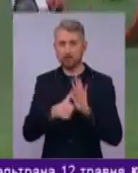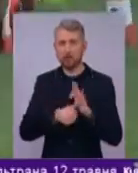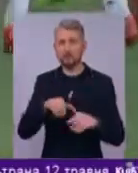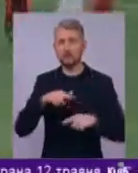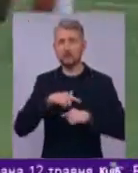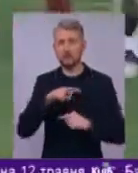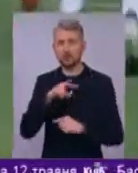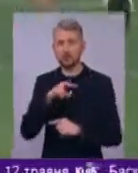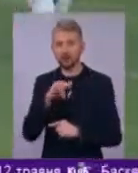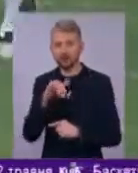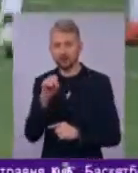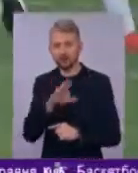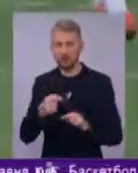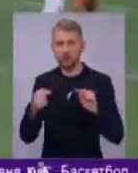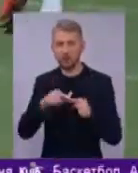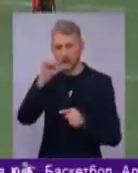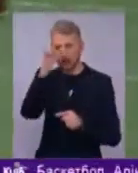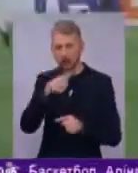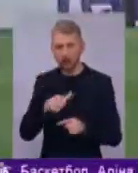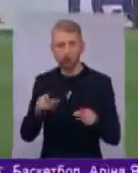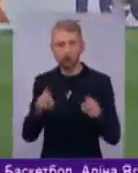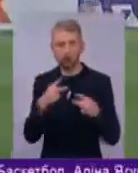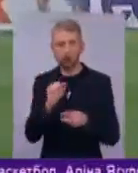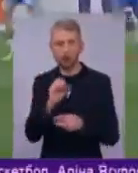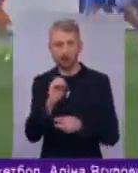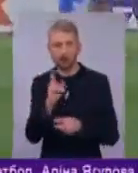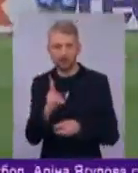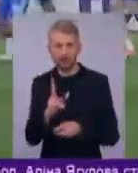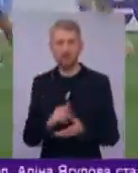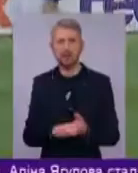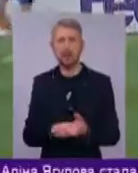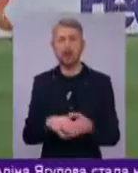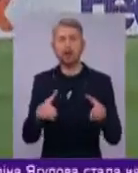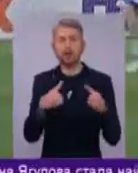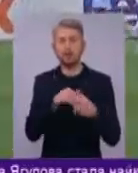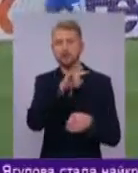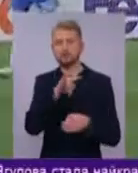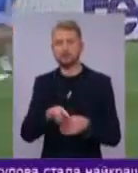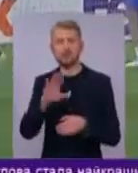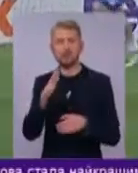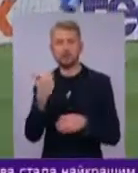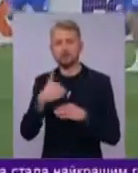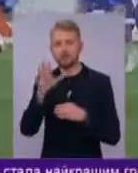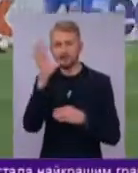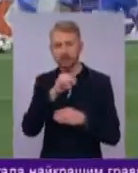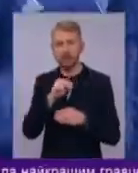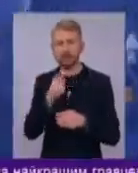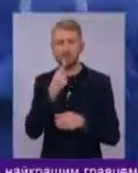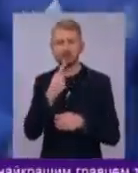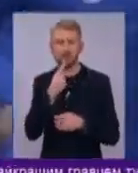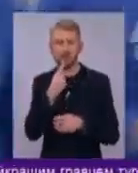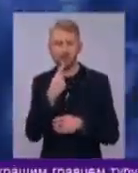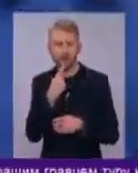Ліги Європи проти грецького клубу «АЕК». Команда Олександра Хацкевича прилетіла до Афін ще у вівторок і вже встигла випробувати у